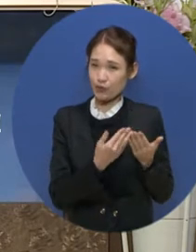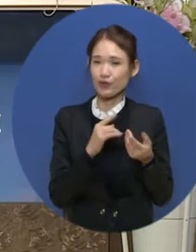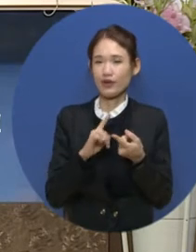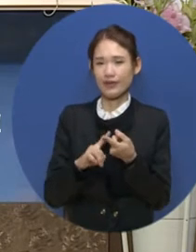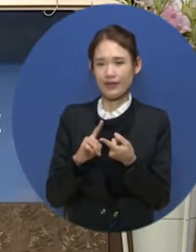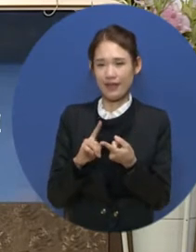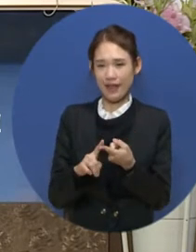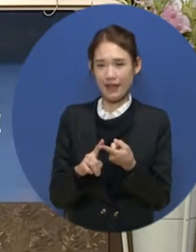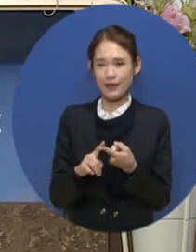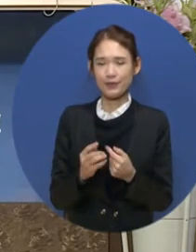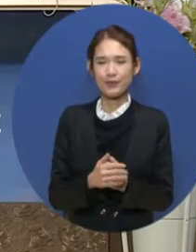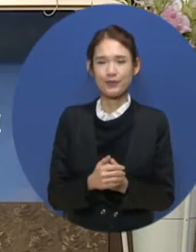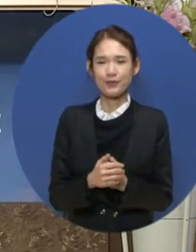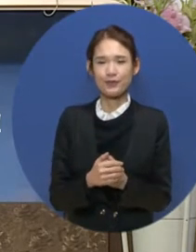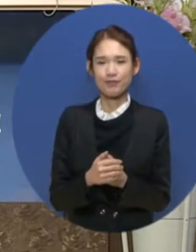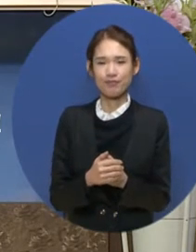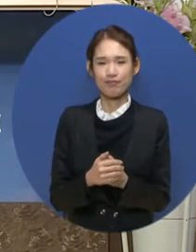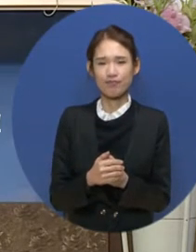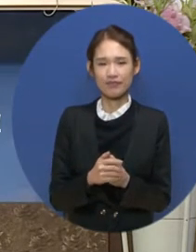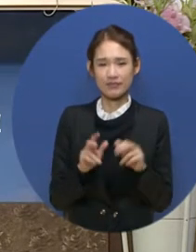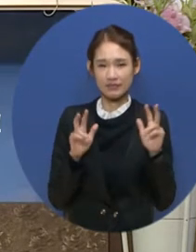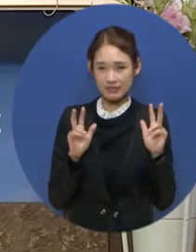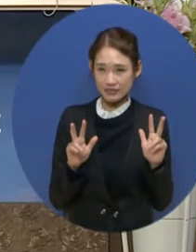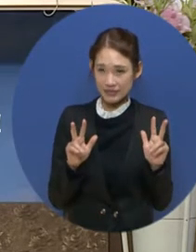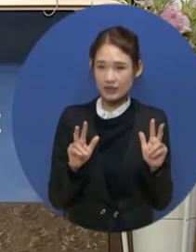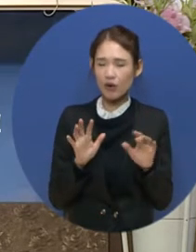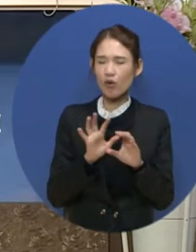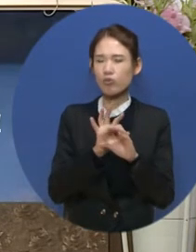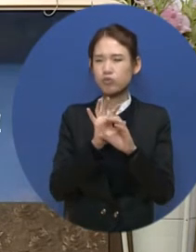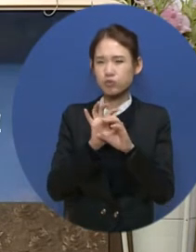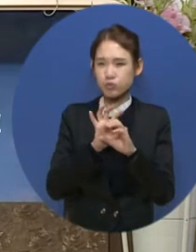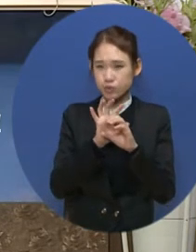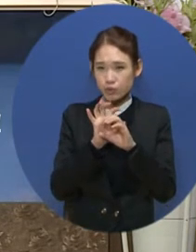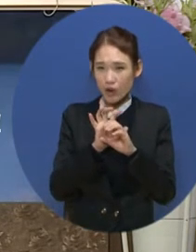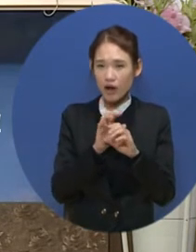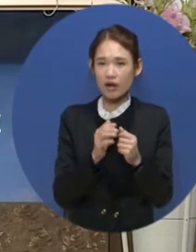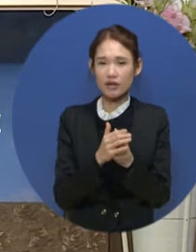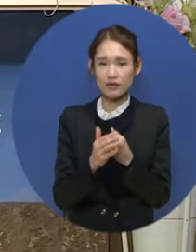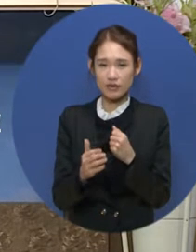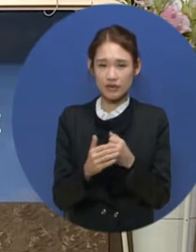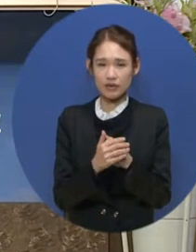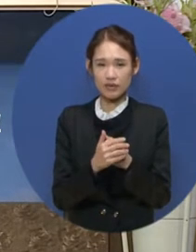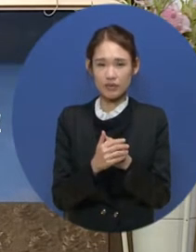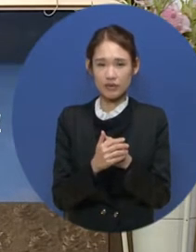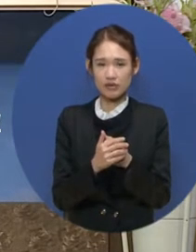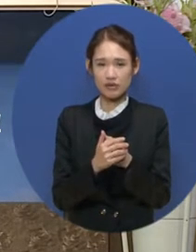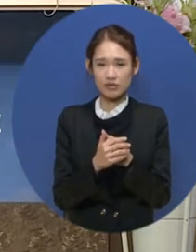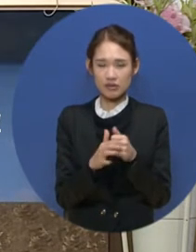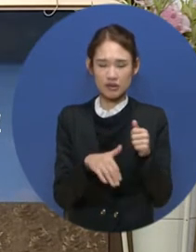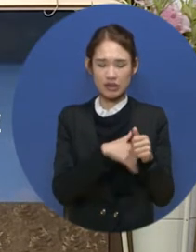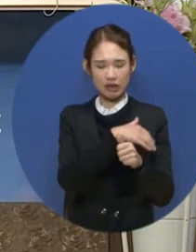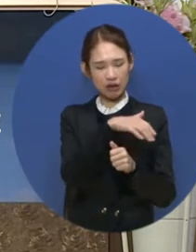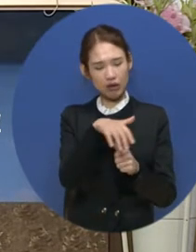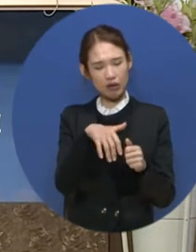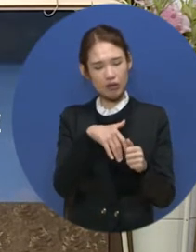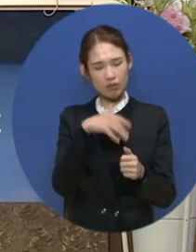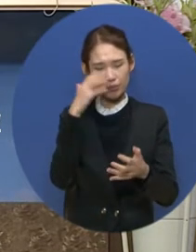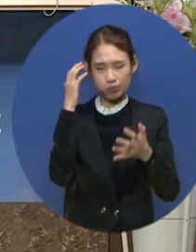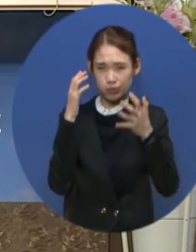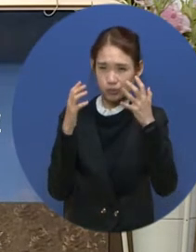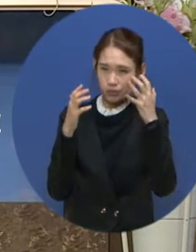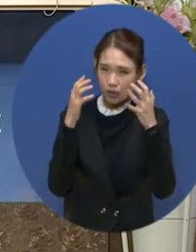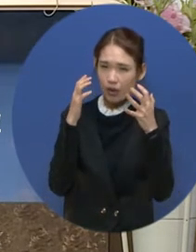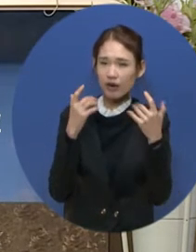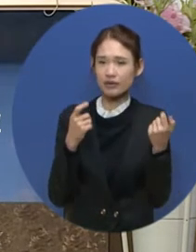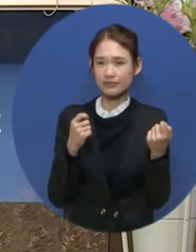말씀하셨던 것처럼 지금 그러나 일부러 으 한창 시끄러운 네 그렇죠